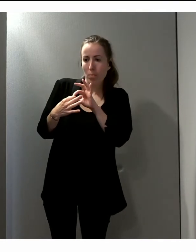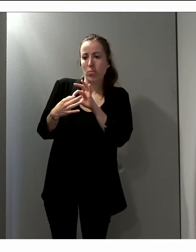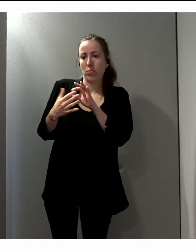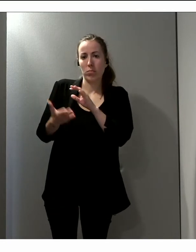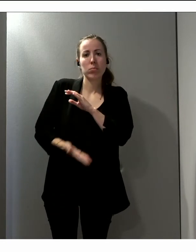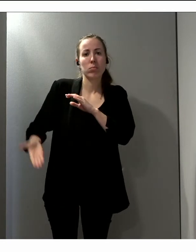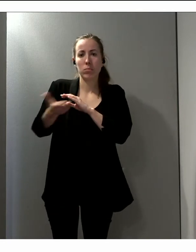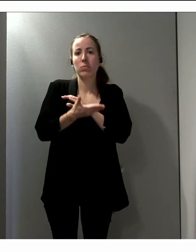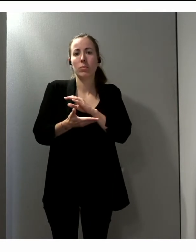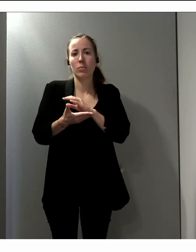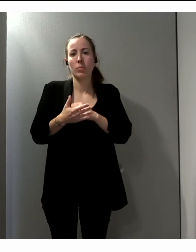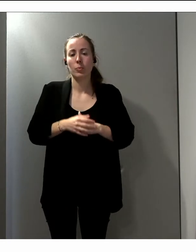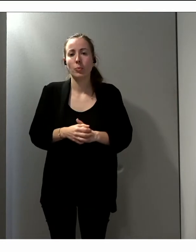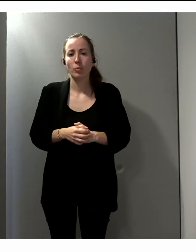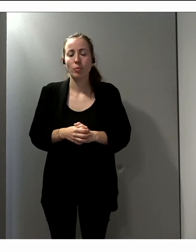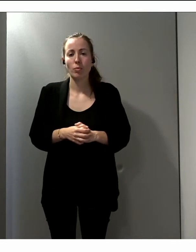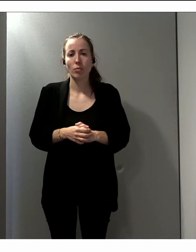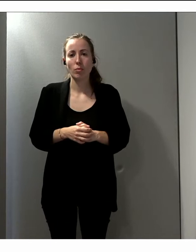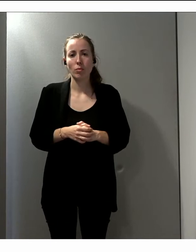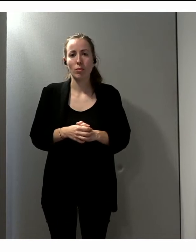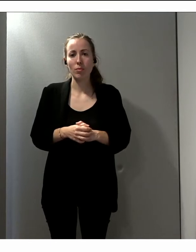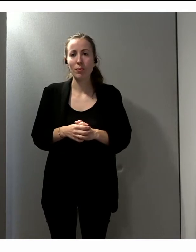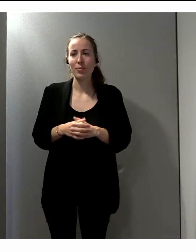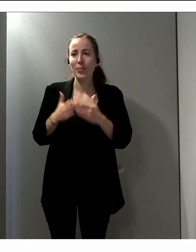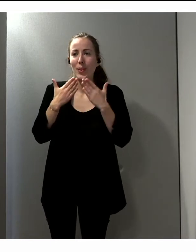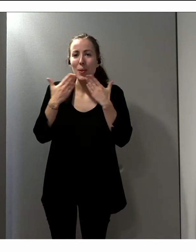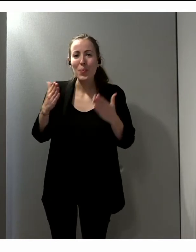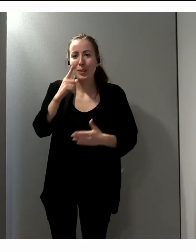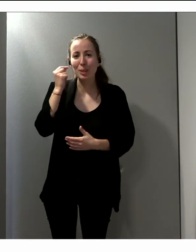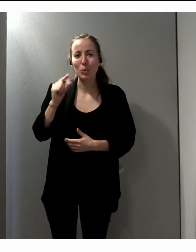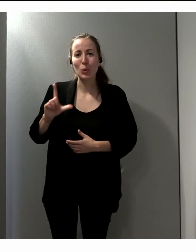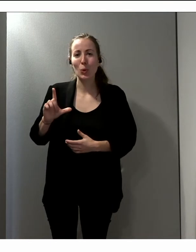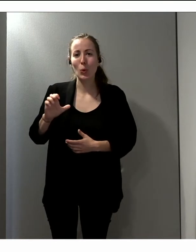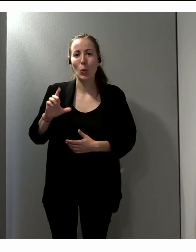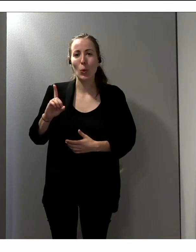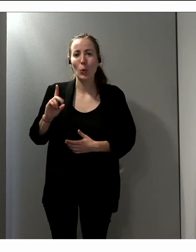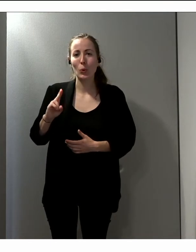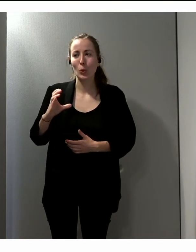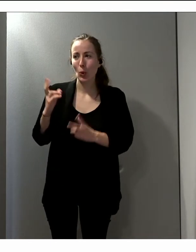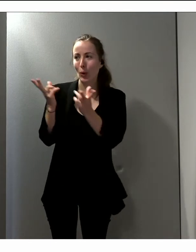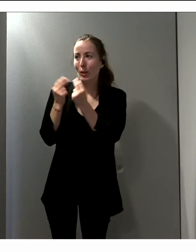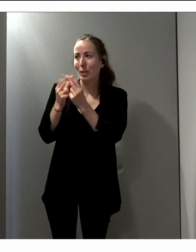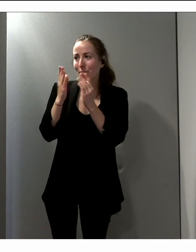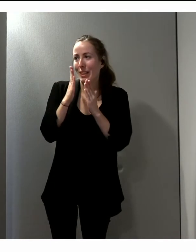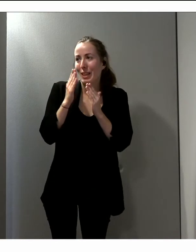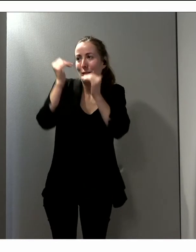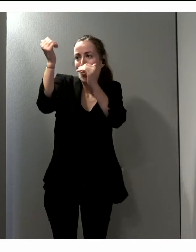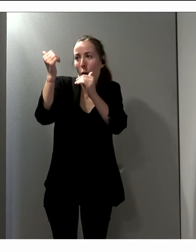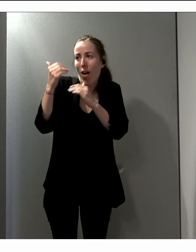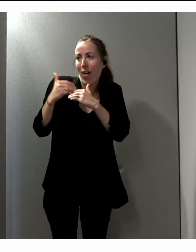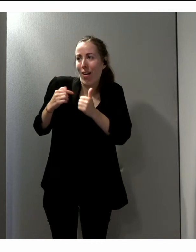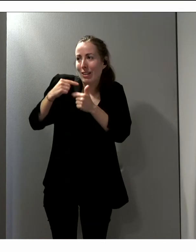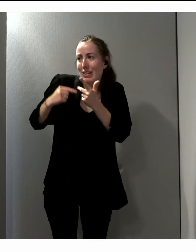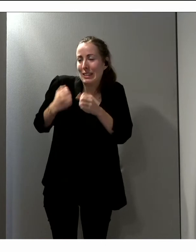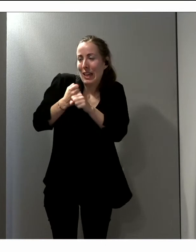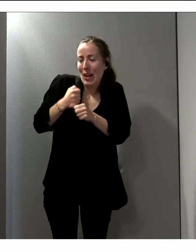professionnels qui ont cette expertise du quotidien. Merci, Monsieur le Duc, de nous donner cet espoir et de nous donner des pistes de